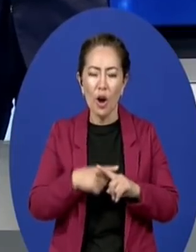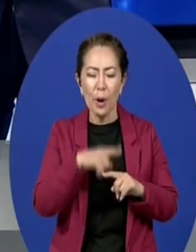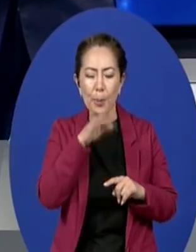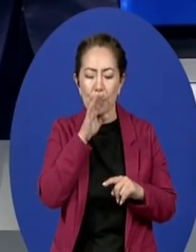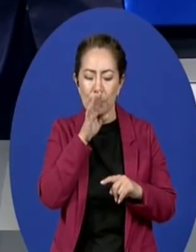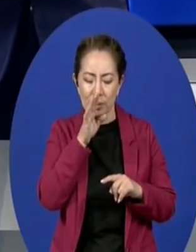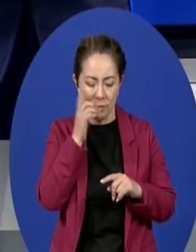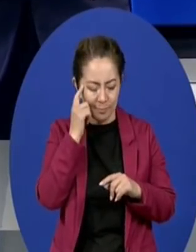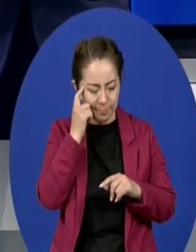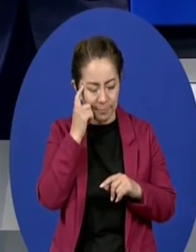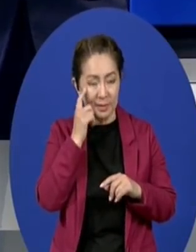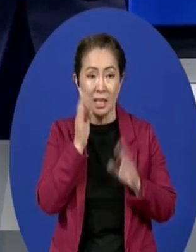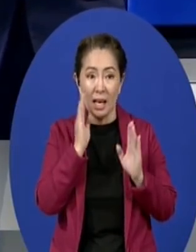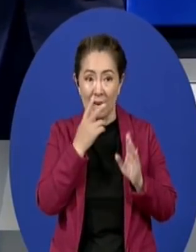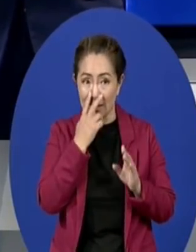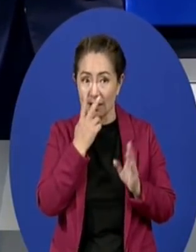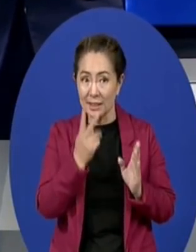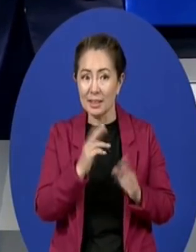рүү буцсан орох юм дүр зургууд ажиллаж байна.